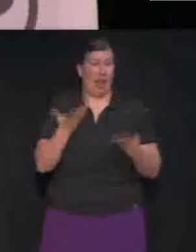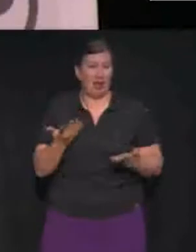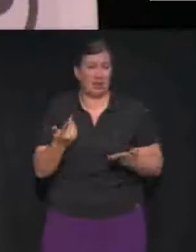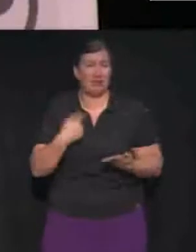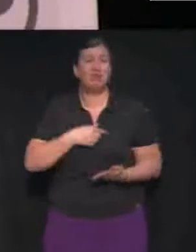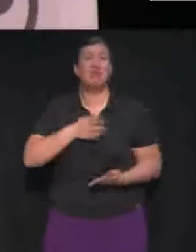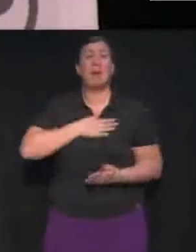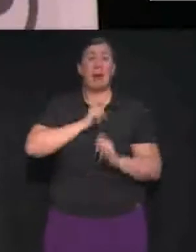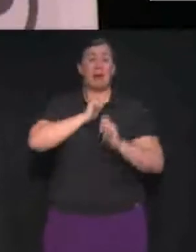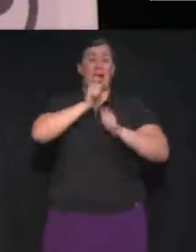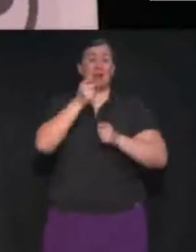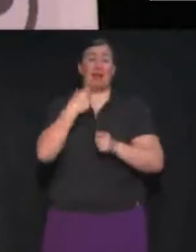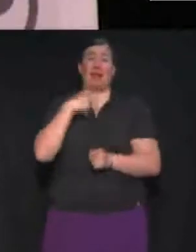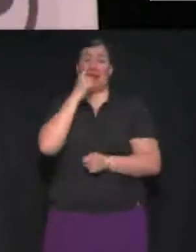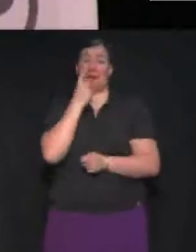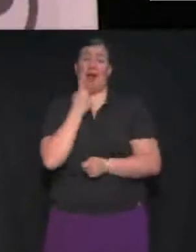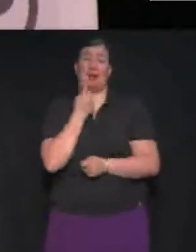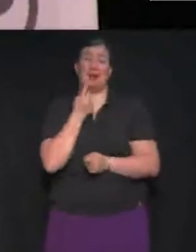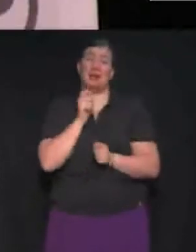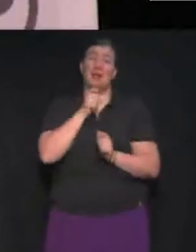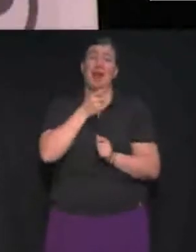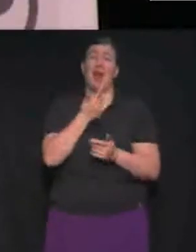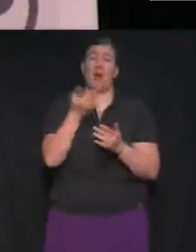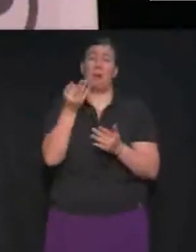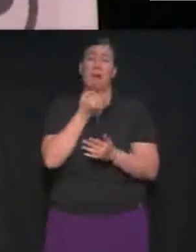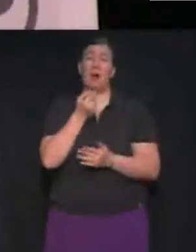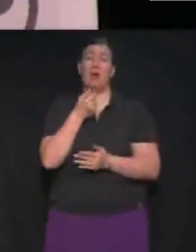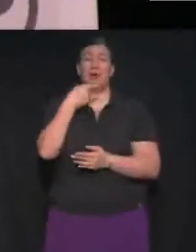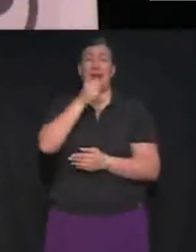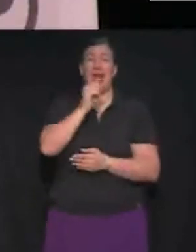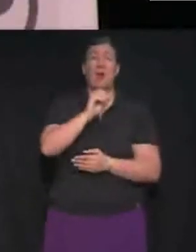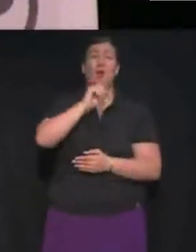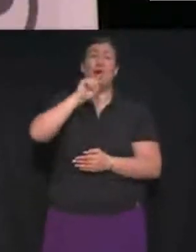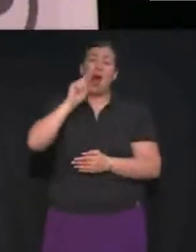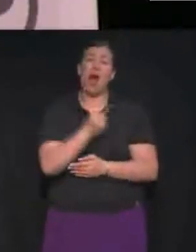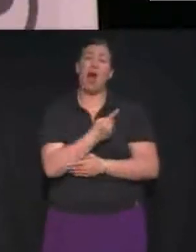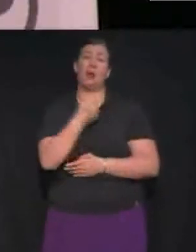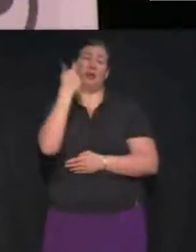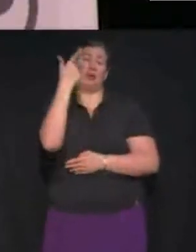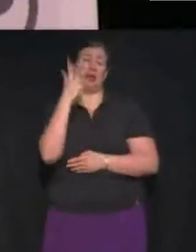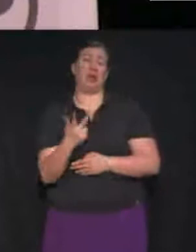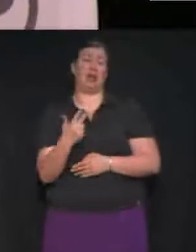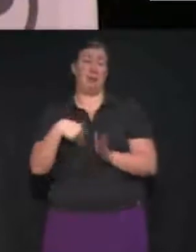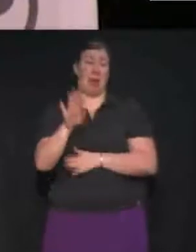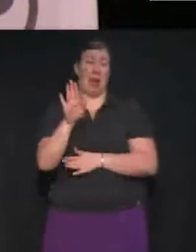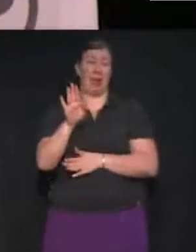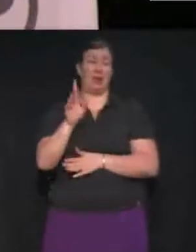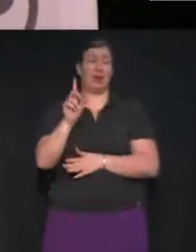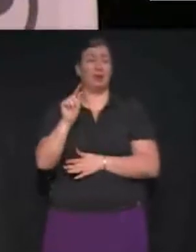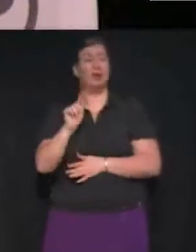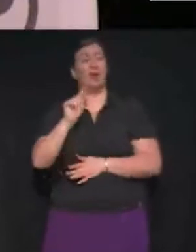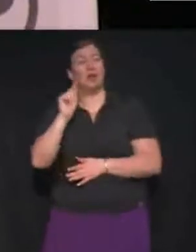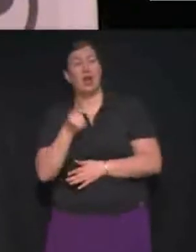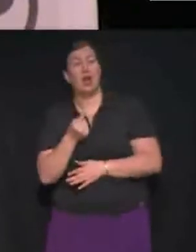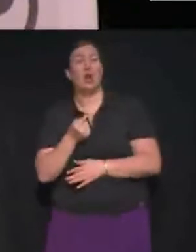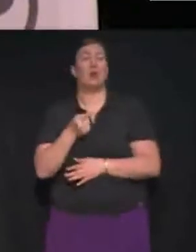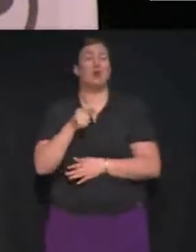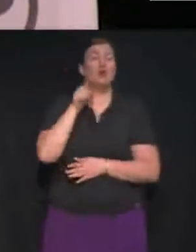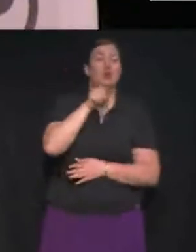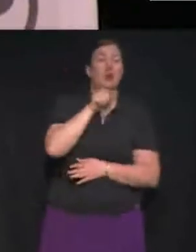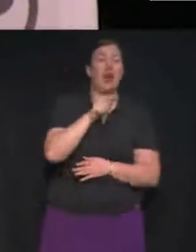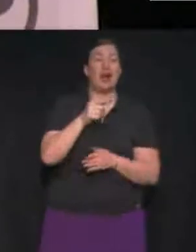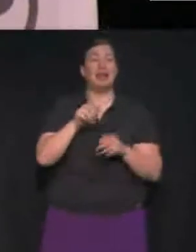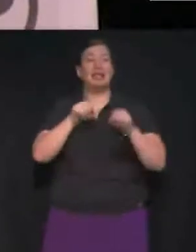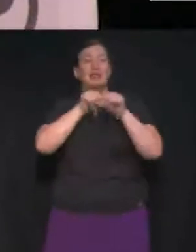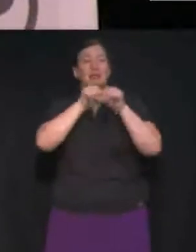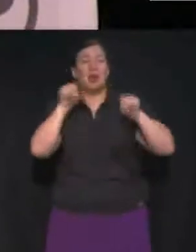dass die Geschäftsordnung auch eine zwei dritt Mehrheit braucht um angenommen zu werden das heißt auch die Ausgestaltung des Systems soll von einer